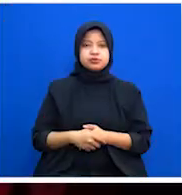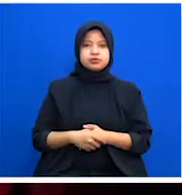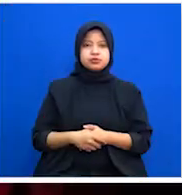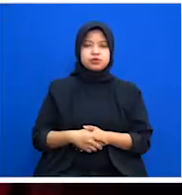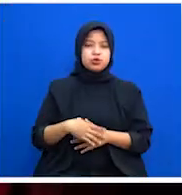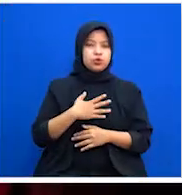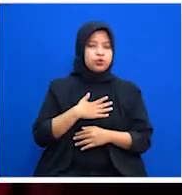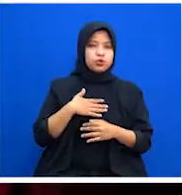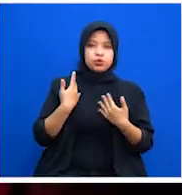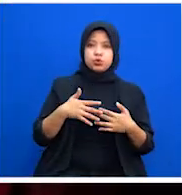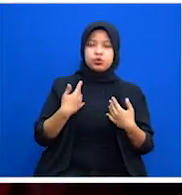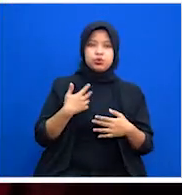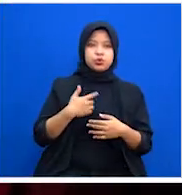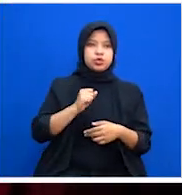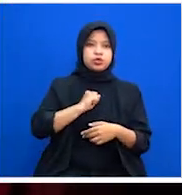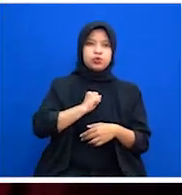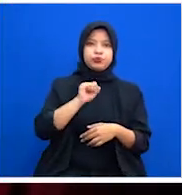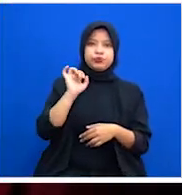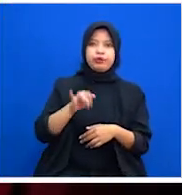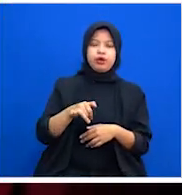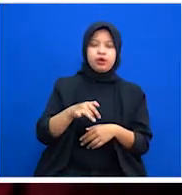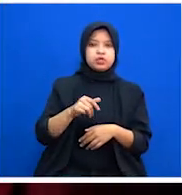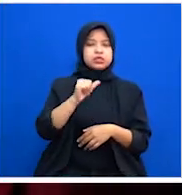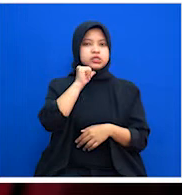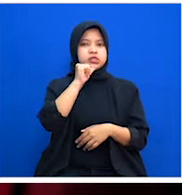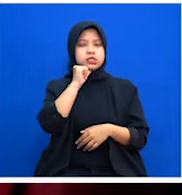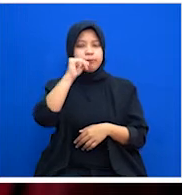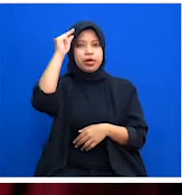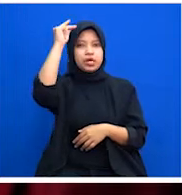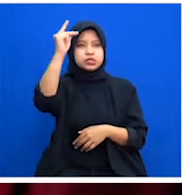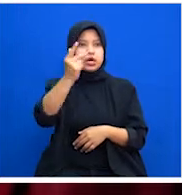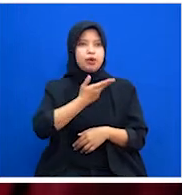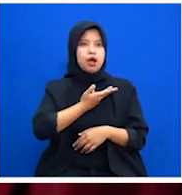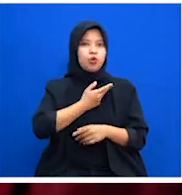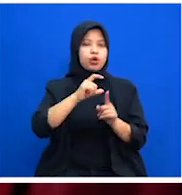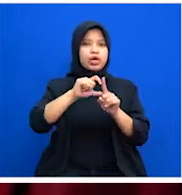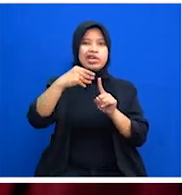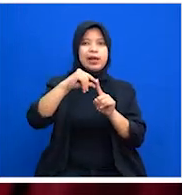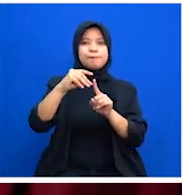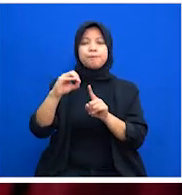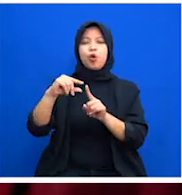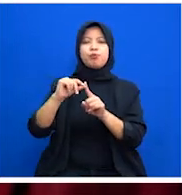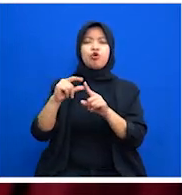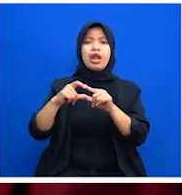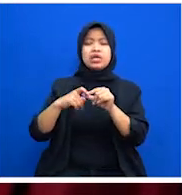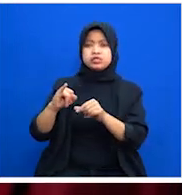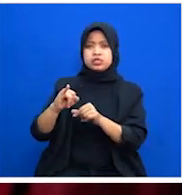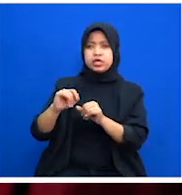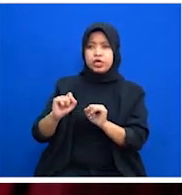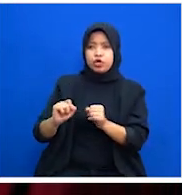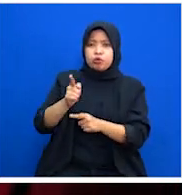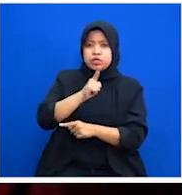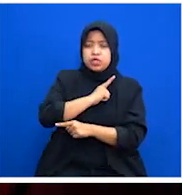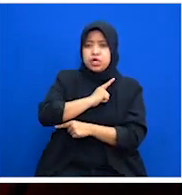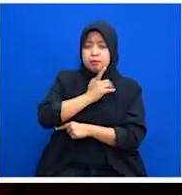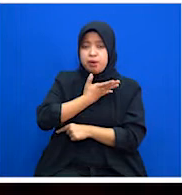Waduh ngeri juga ya lu siapa yang ngerencanain mau depopulasi Orangnya kayaknya mau hidup